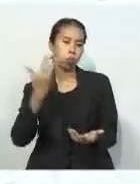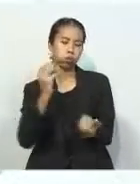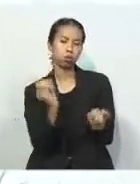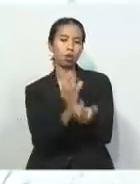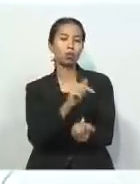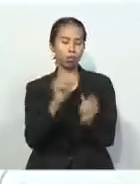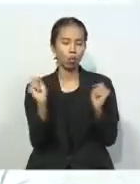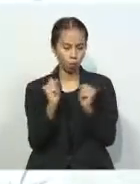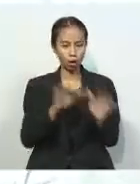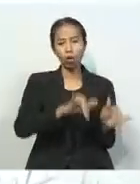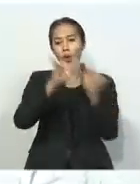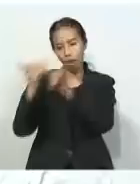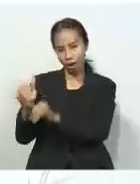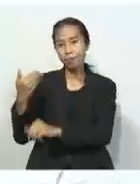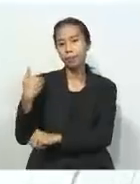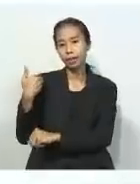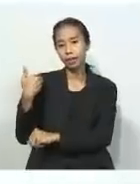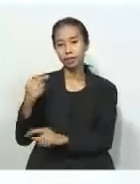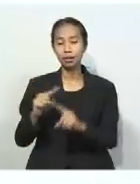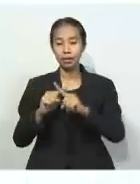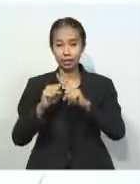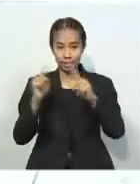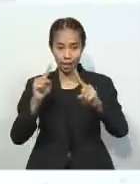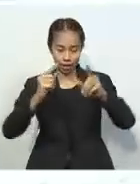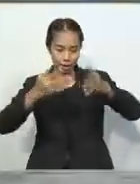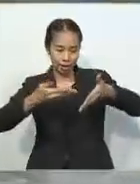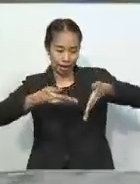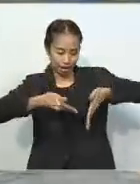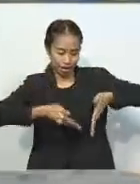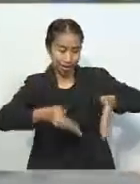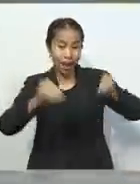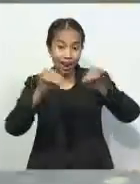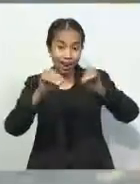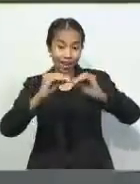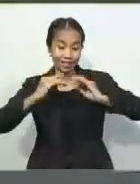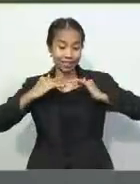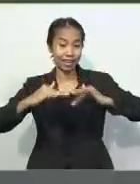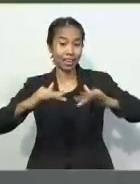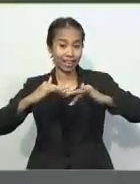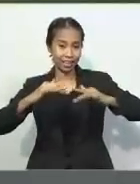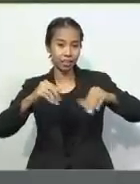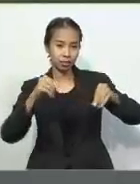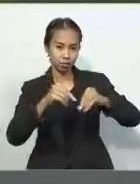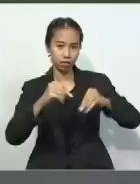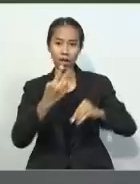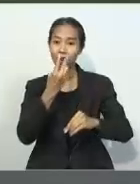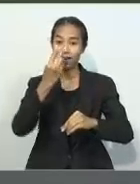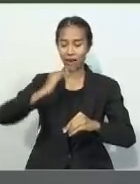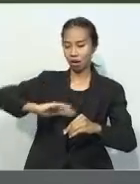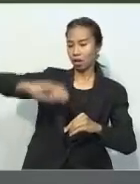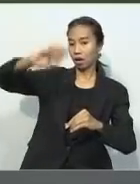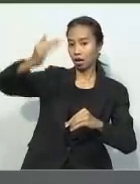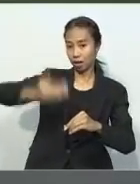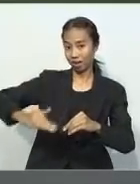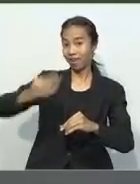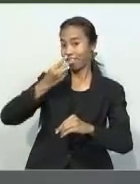ปลาบึกเช่นกันในส่วนของตลอดริมทะเลนะฮะจะให้คุณผู้ชมไปดูภาพเป็นคลื่นลม